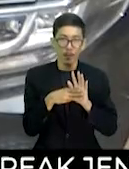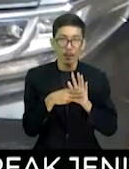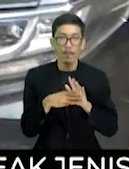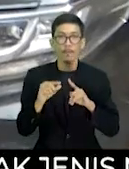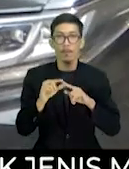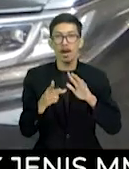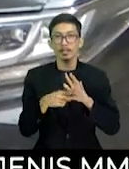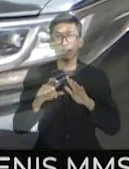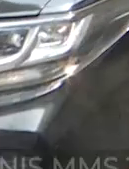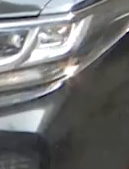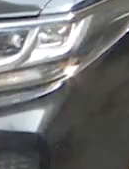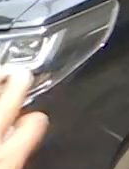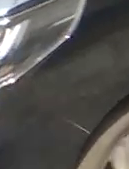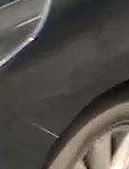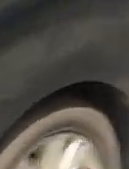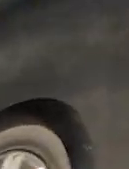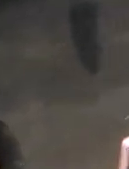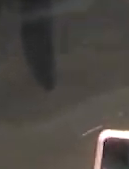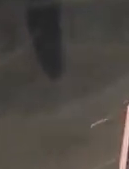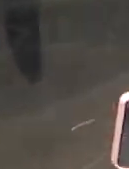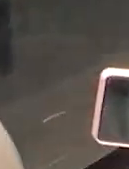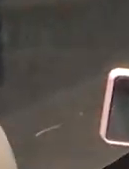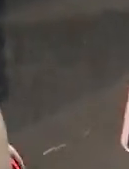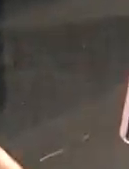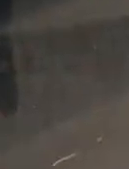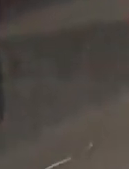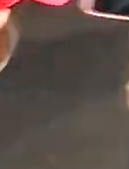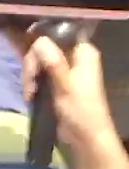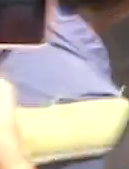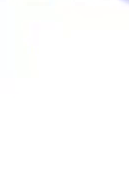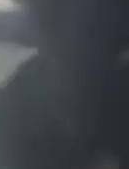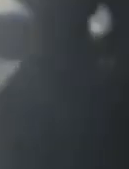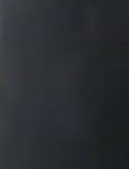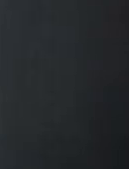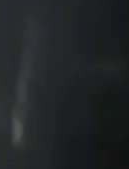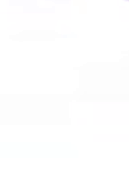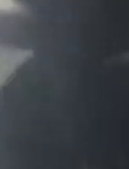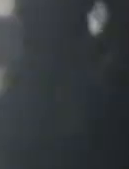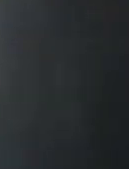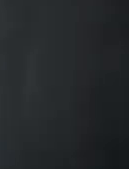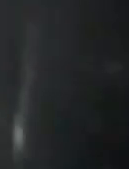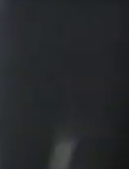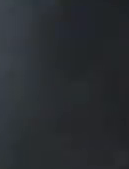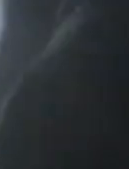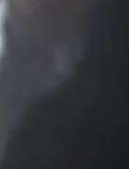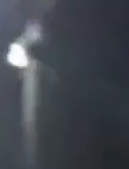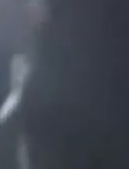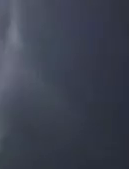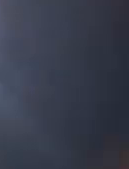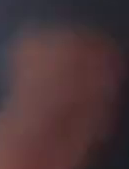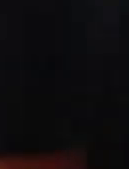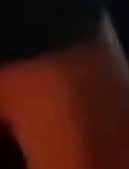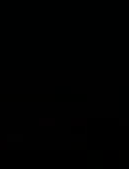Selatan. Pemeriksaan ini terkait penggunaan plat nomor kendaraan milik Rachel Fenya. Dari pemeriksaan sementara, plat